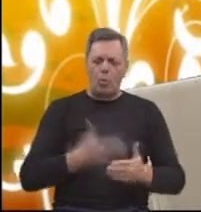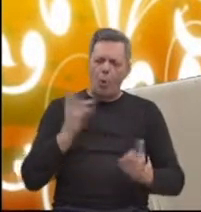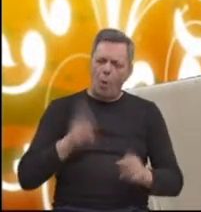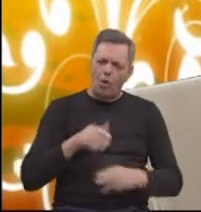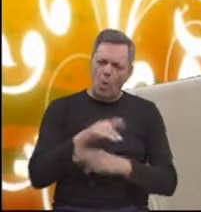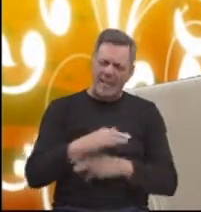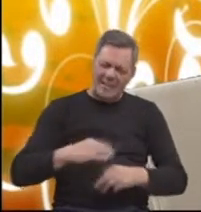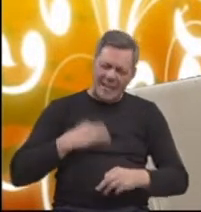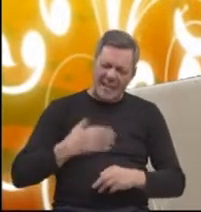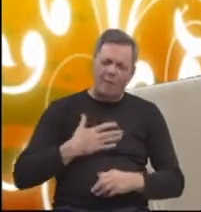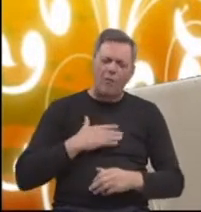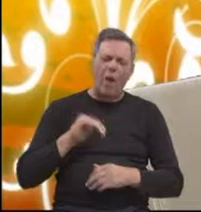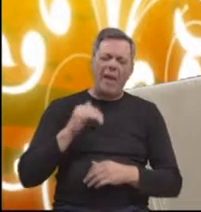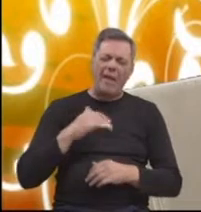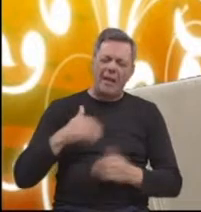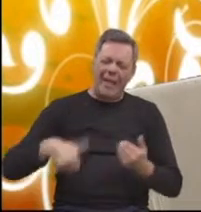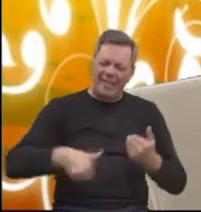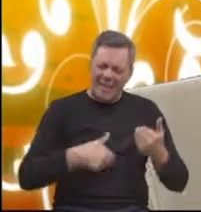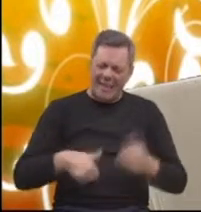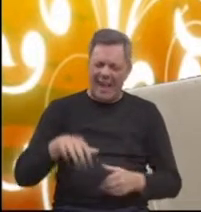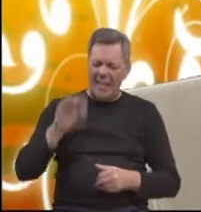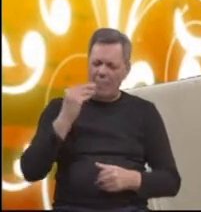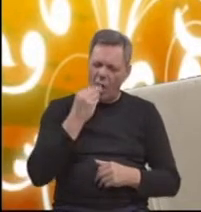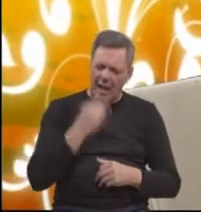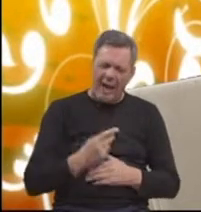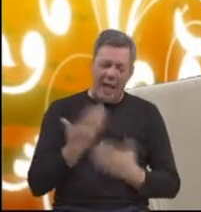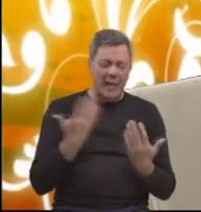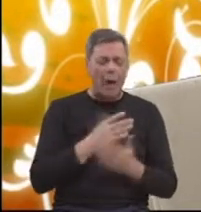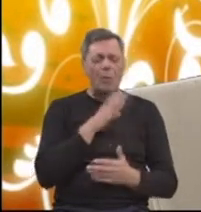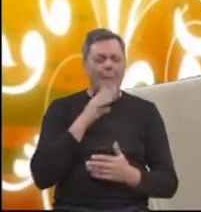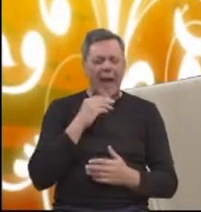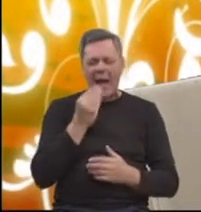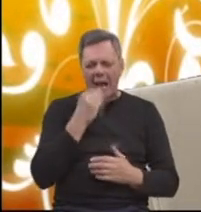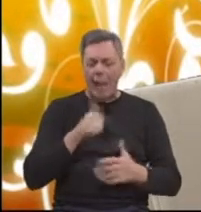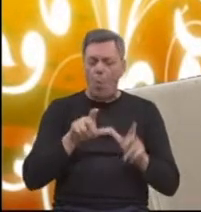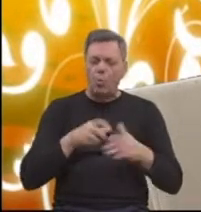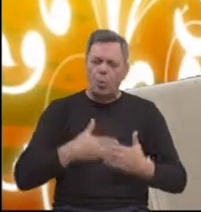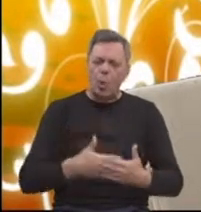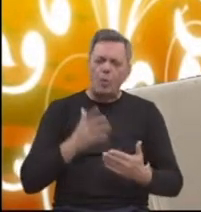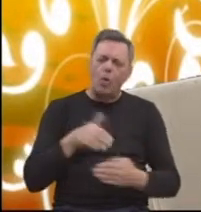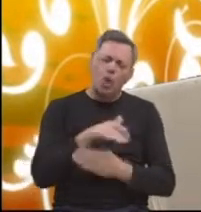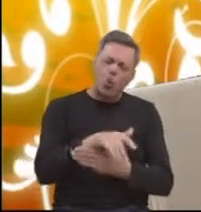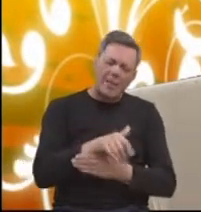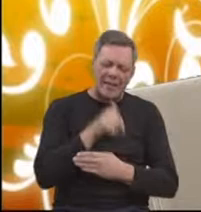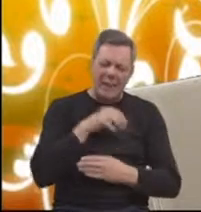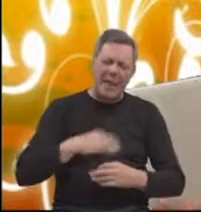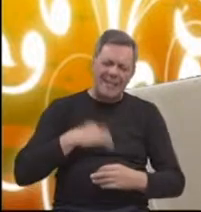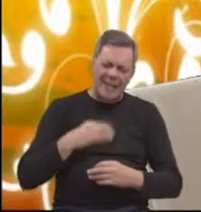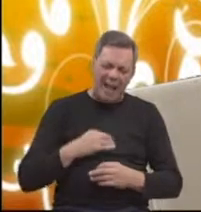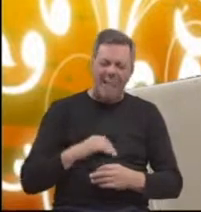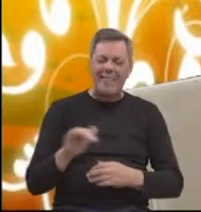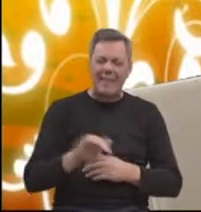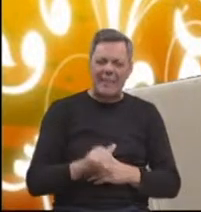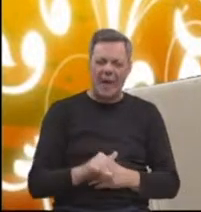utjecati na zdravlje svojeg djeteta, znači izbor hrane, odnosno ono kako se majka hrani u trudnoći, može utjecati na zdravlje